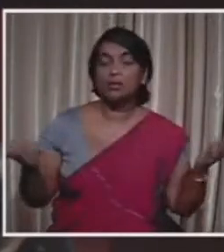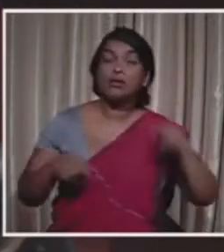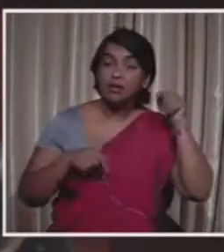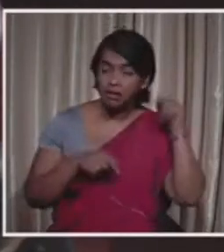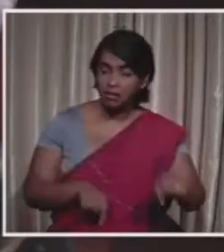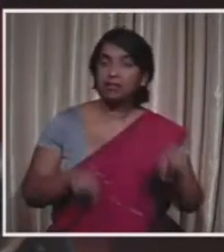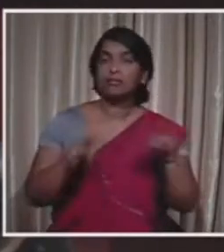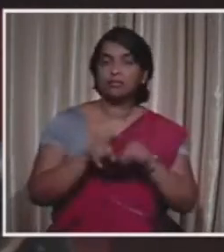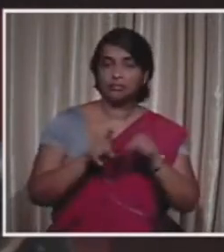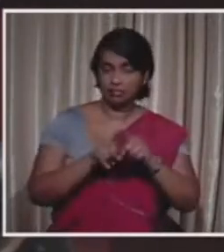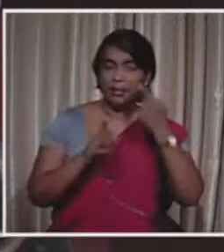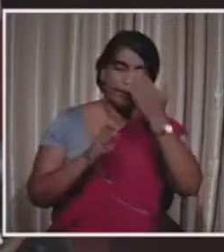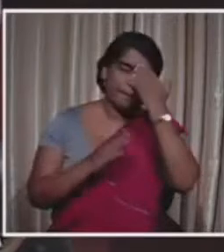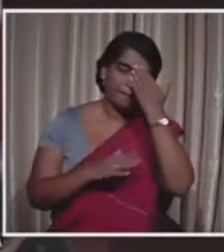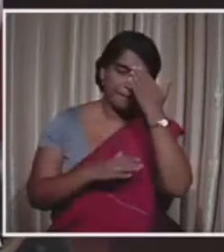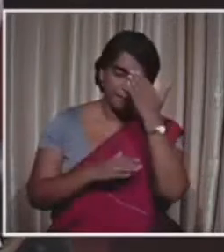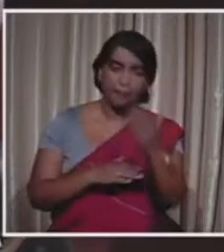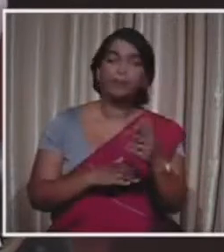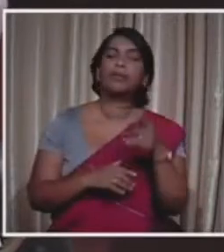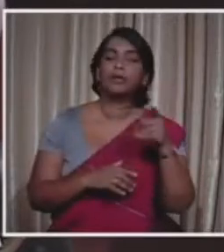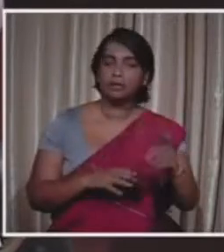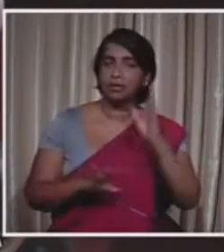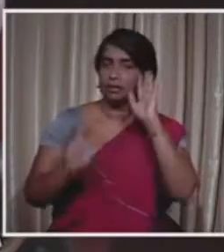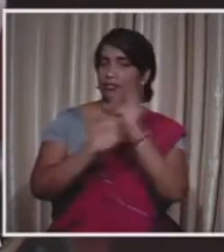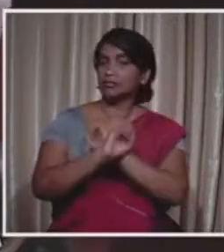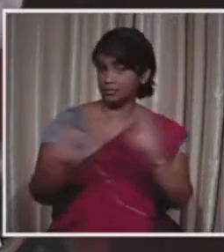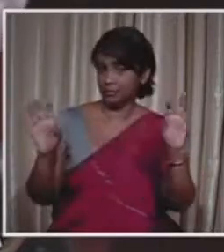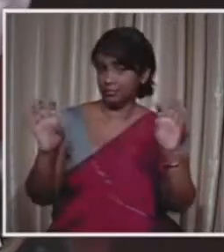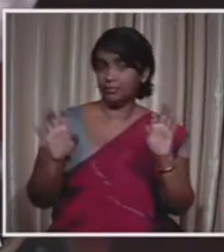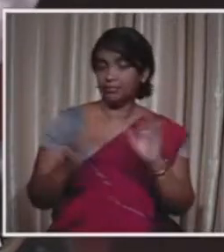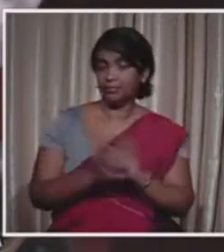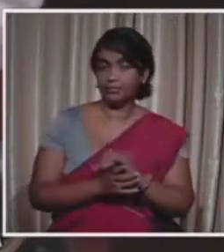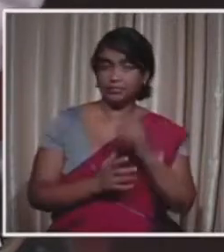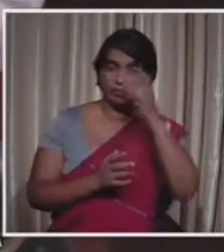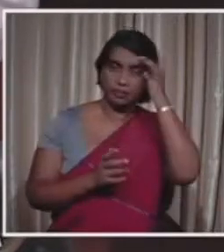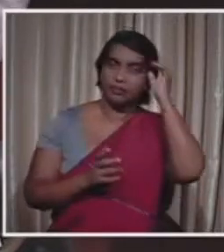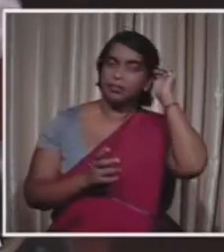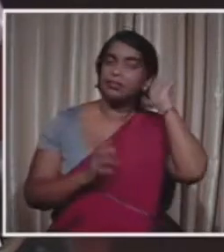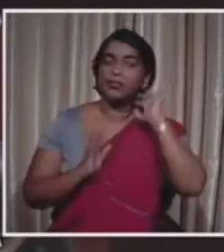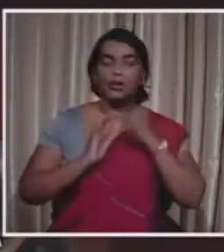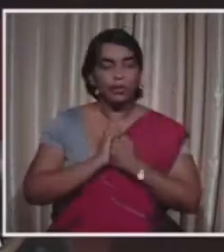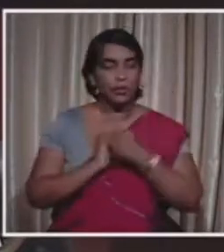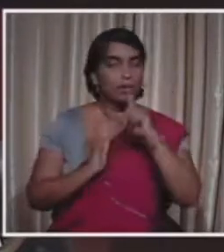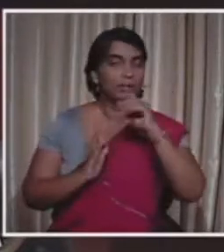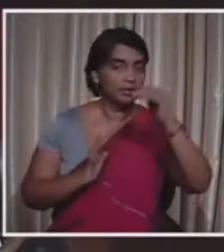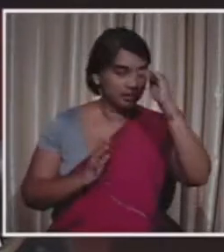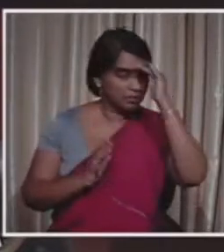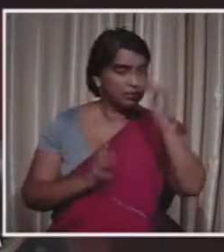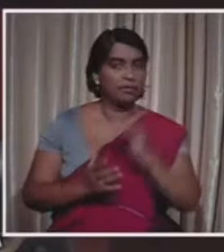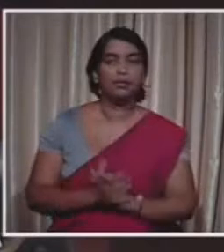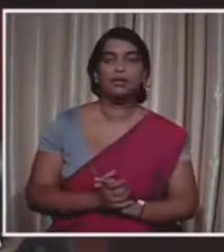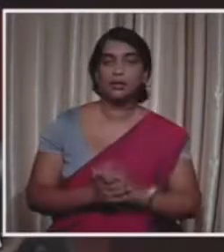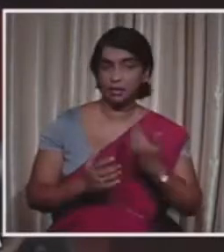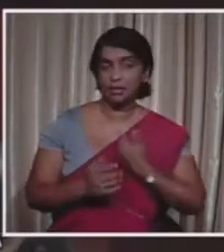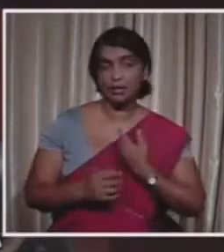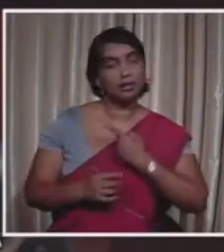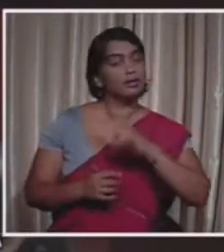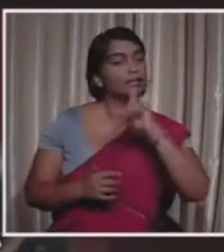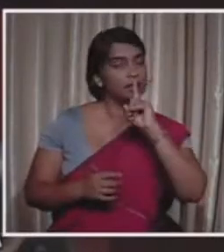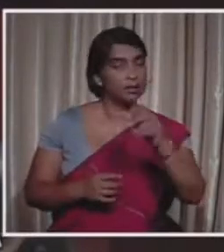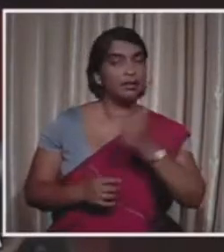මේගෙන කරුණාකරලා එලිදරව් කරන්න දරු කතානායකතුමනි මම කියන්න